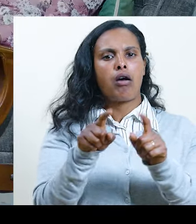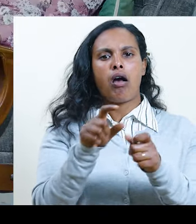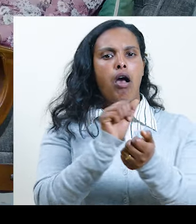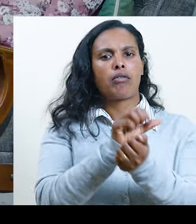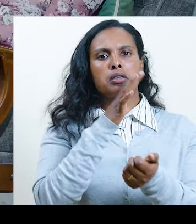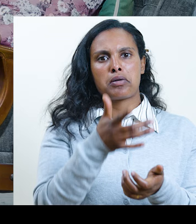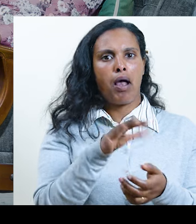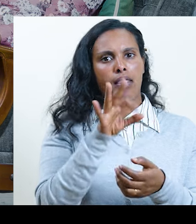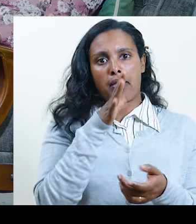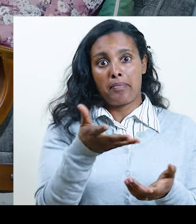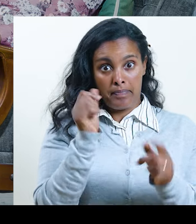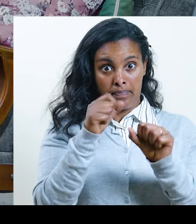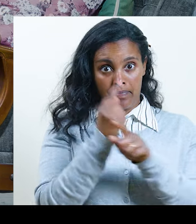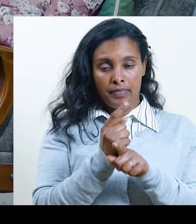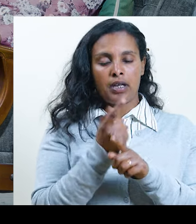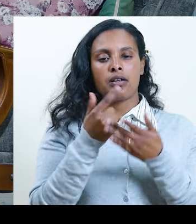ስር አልዋለም